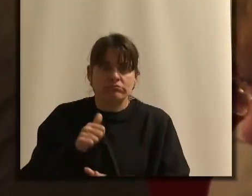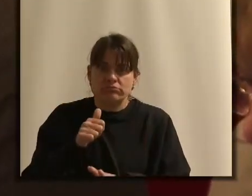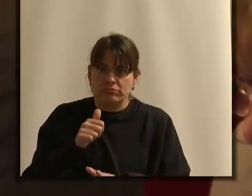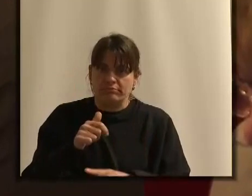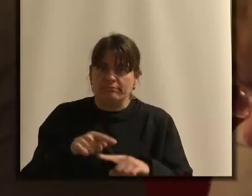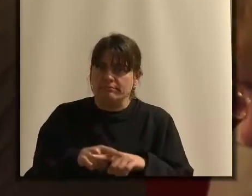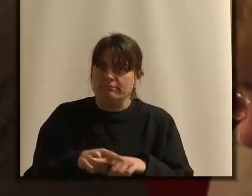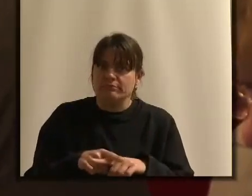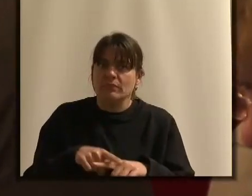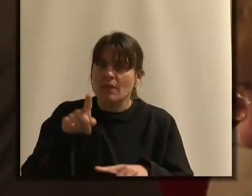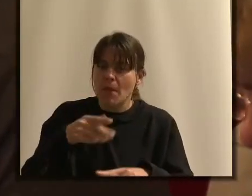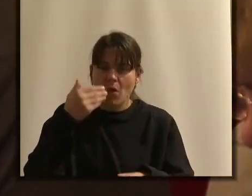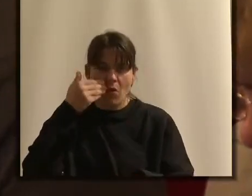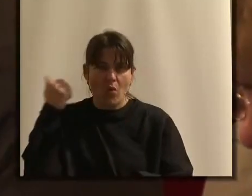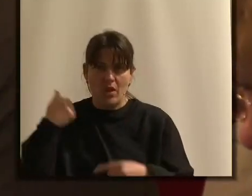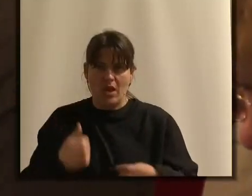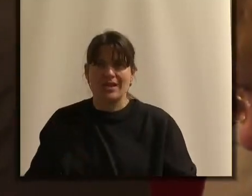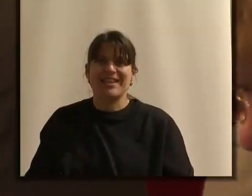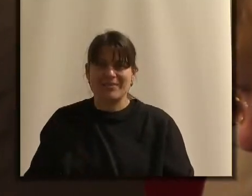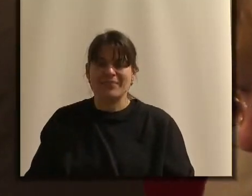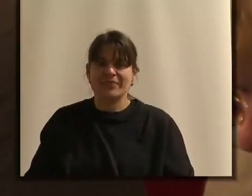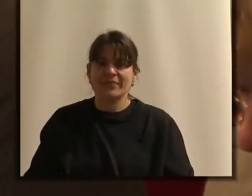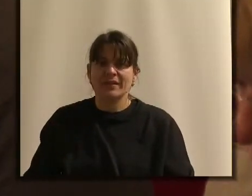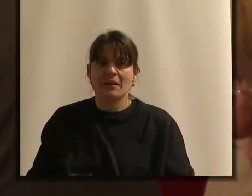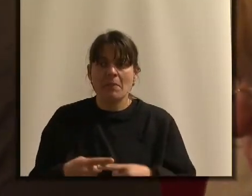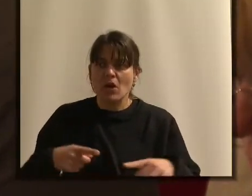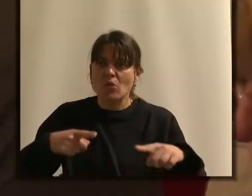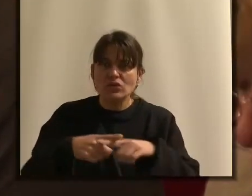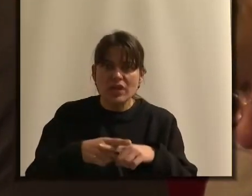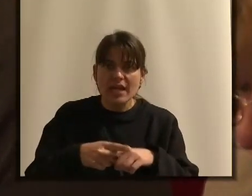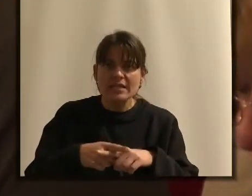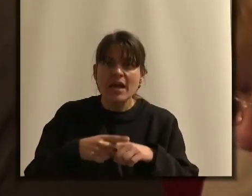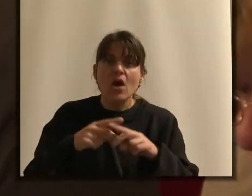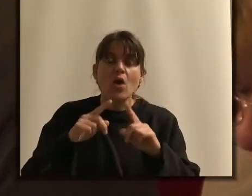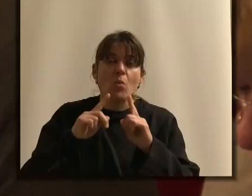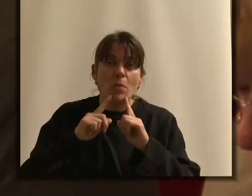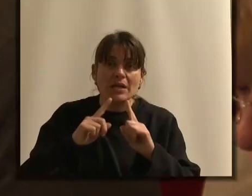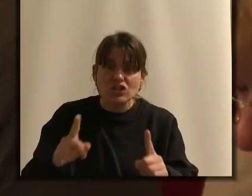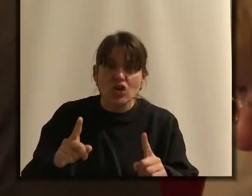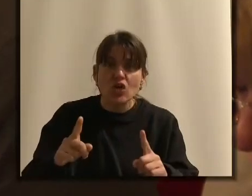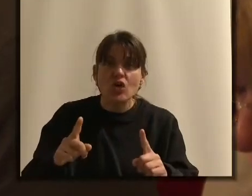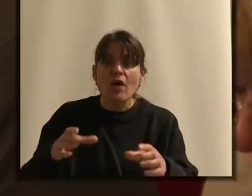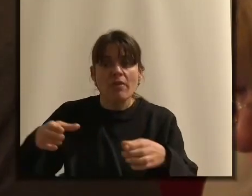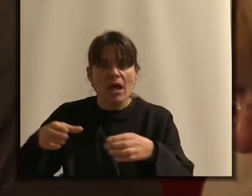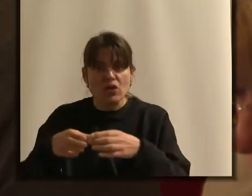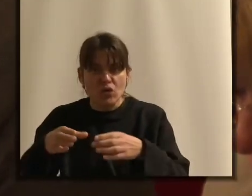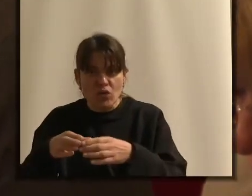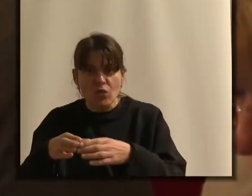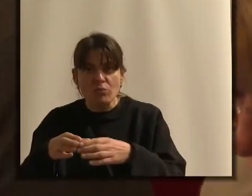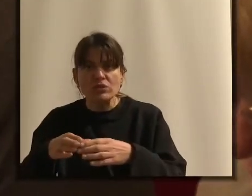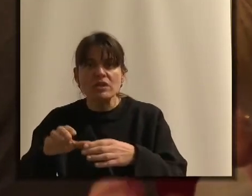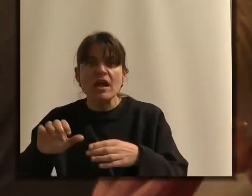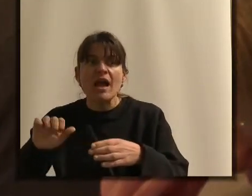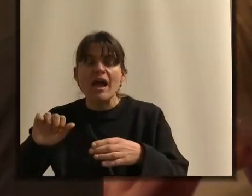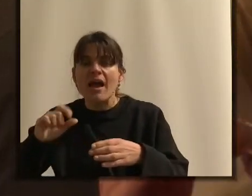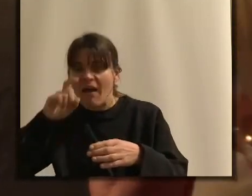encara ens enorgulleix més que coincideixi amb la commemoració de les entrades de les tropes feixistes a la ciutat